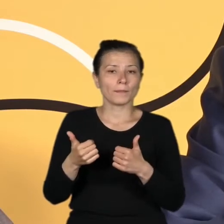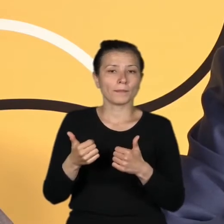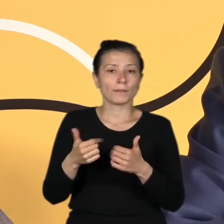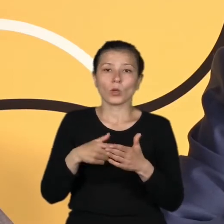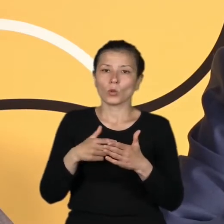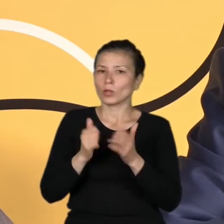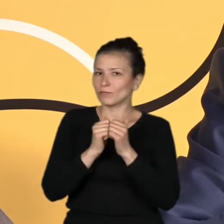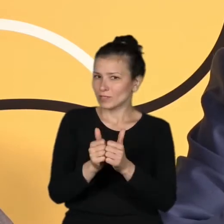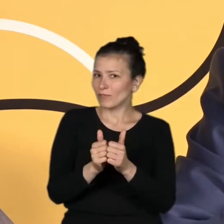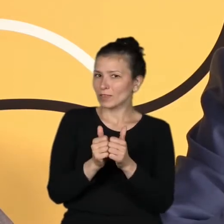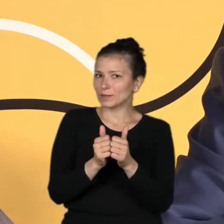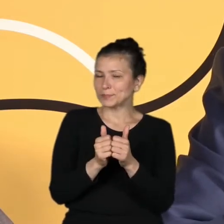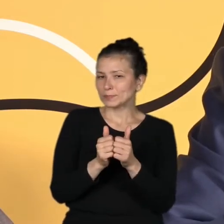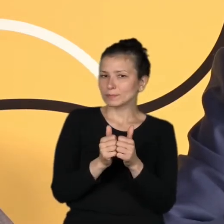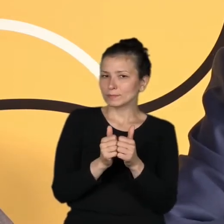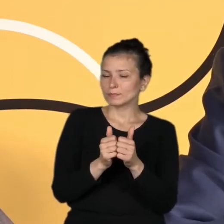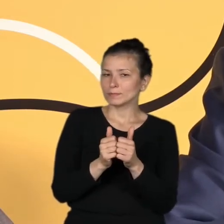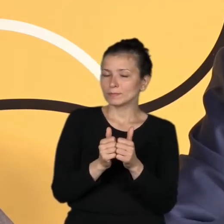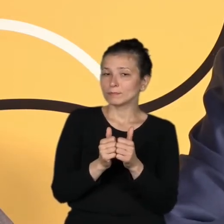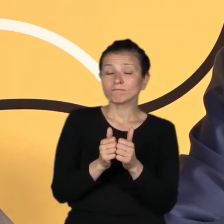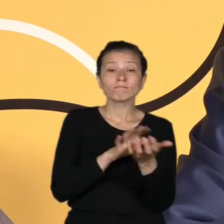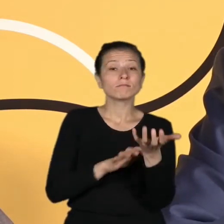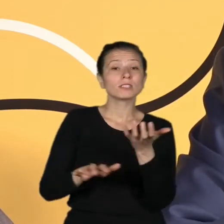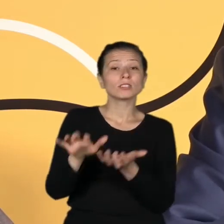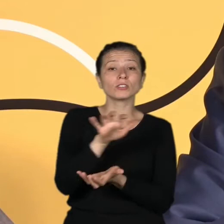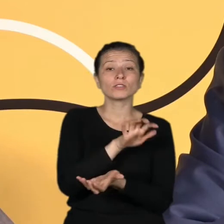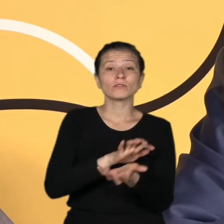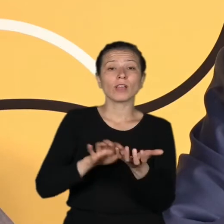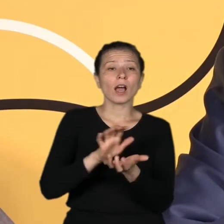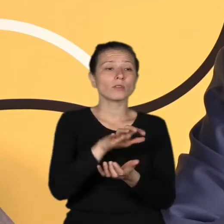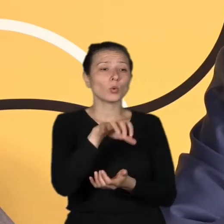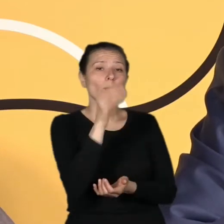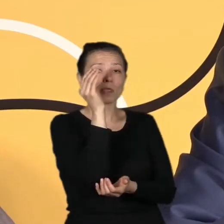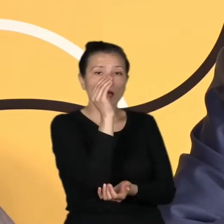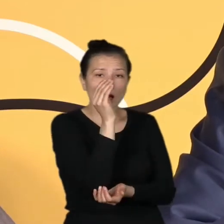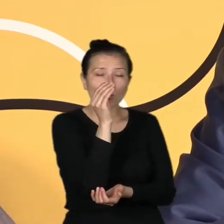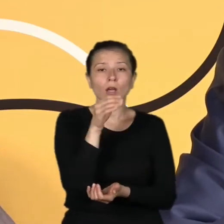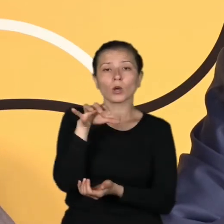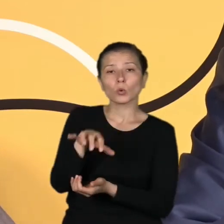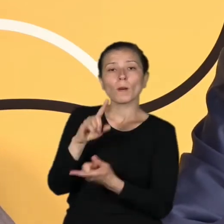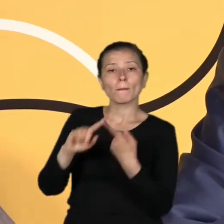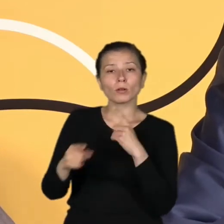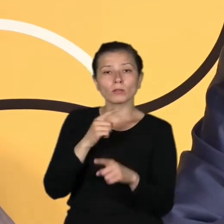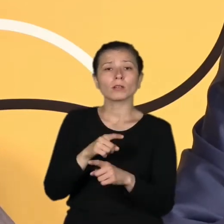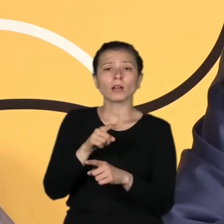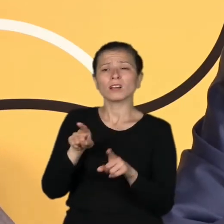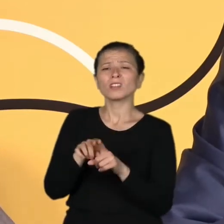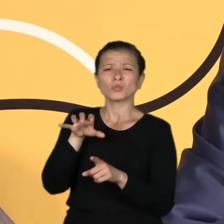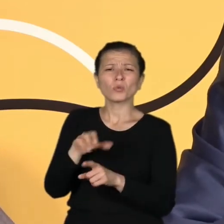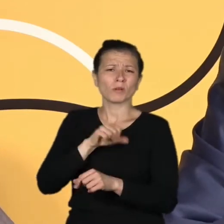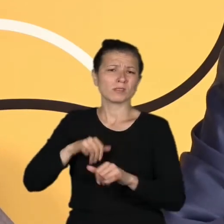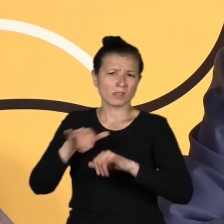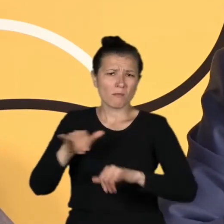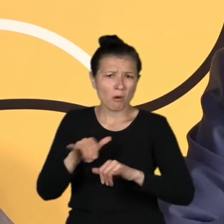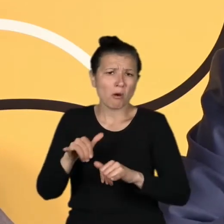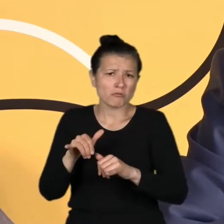jest wyzwanie, przed którym staje świat i nauki, i świat polityki, i świat samorządu.